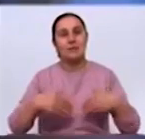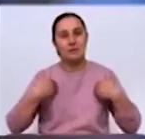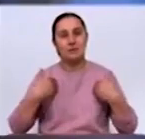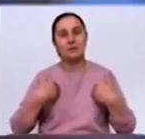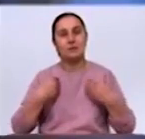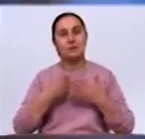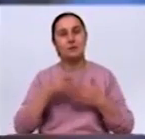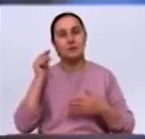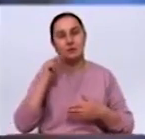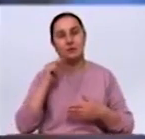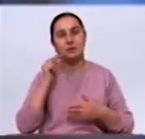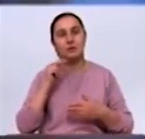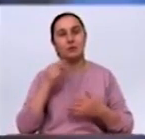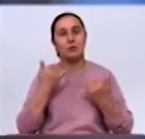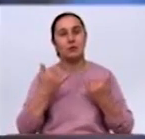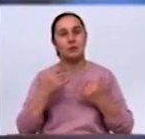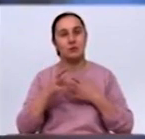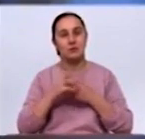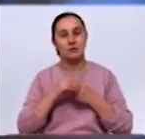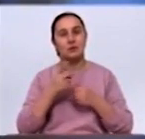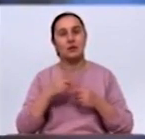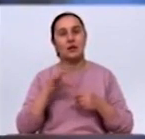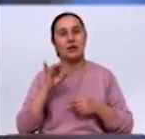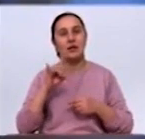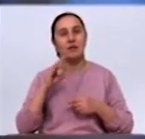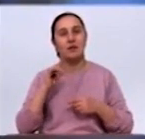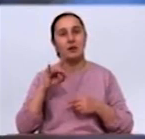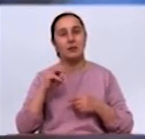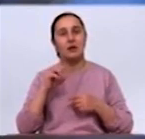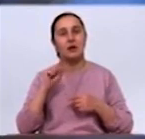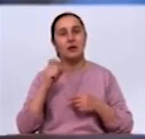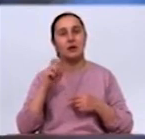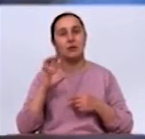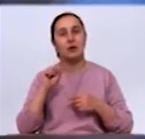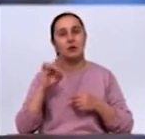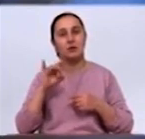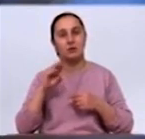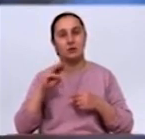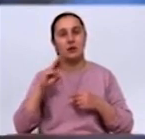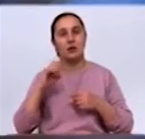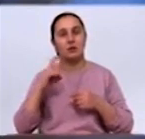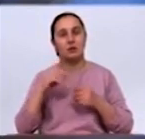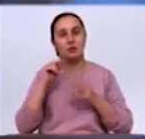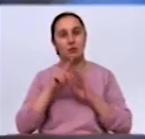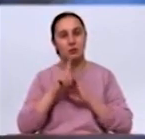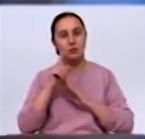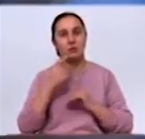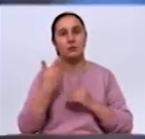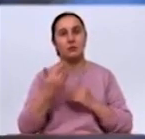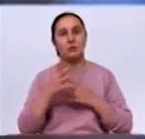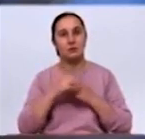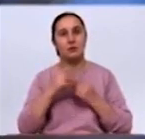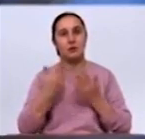Assalomu alaykum aziz o'quvchilar. Bugun biz sizlar bilan informatika va axborot texnologiyalari darsini boshlaymiz. Demak, biz sizlar